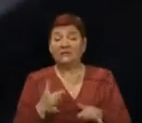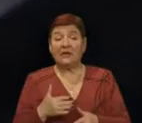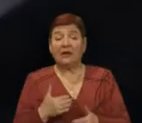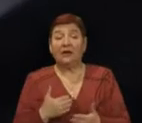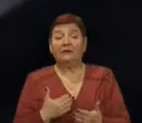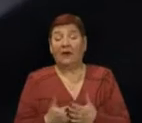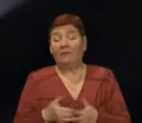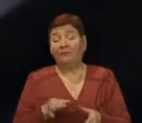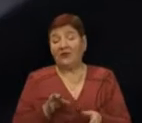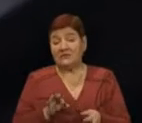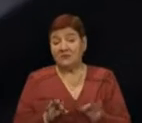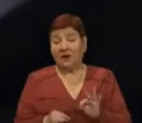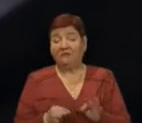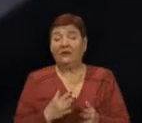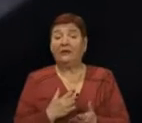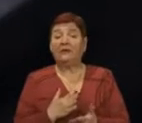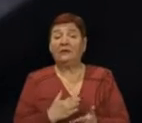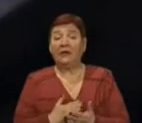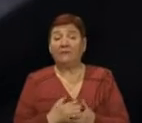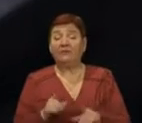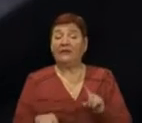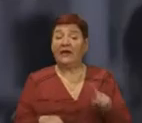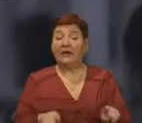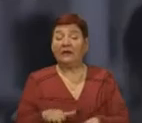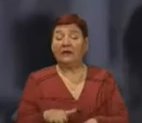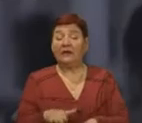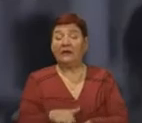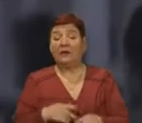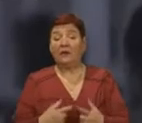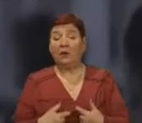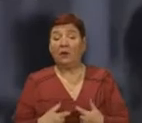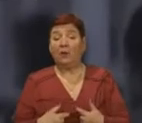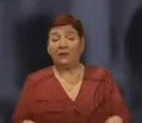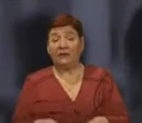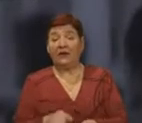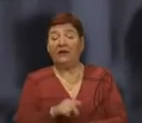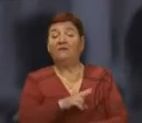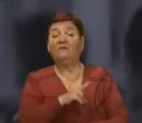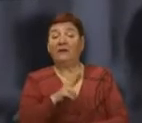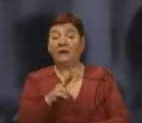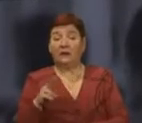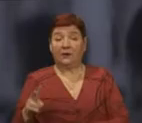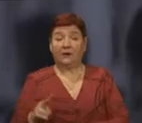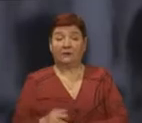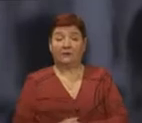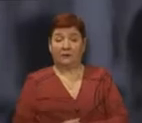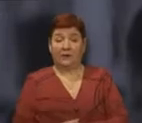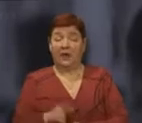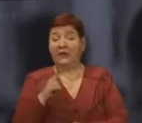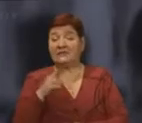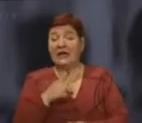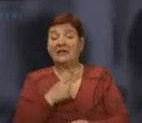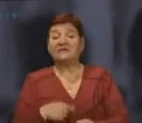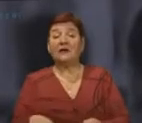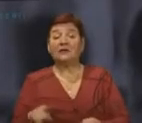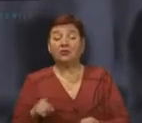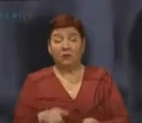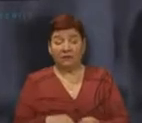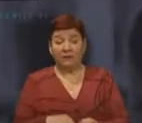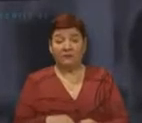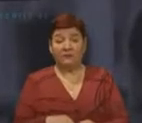да, насправді є деякі населені пункти, в яких це скасовано,